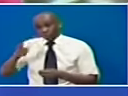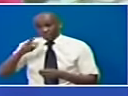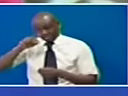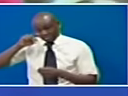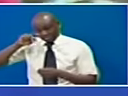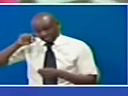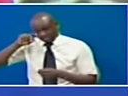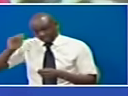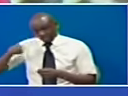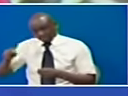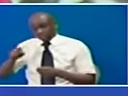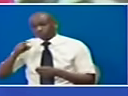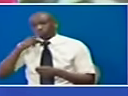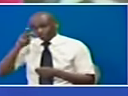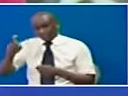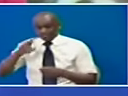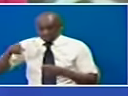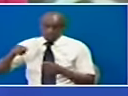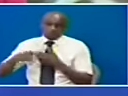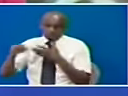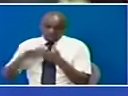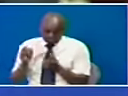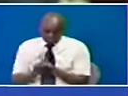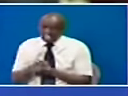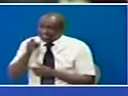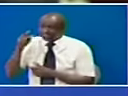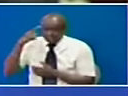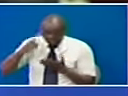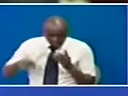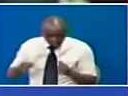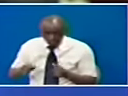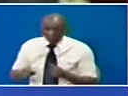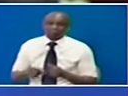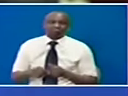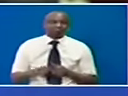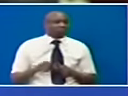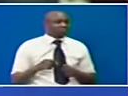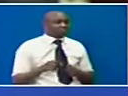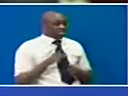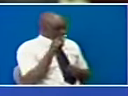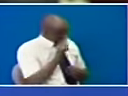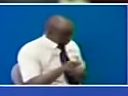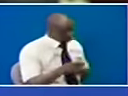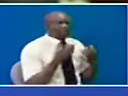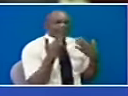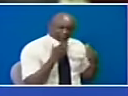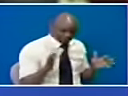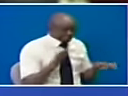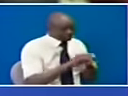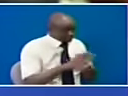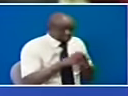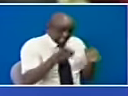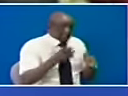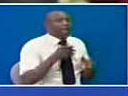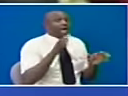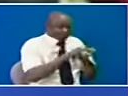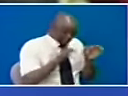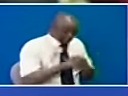ujenzi wa kituo cha matibabu ya saratani. Nafikiri haya ni masuala ambayo yamemalizwa ile inaendelea sasa ni paperwork tu